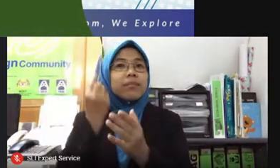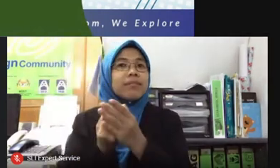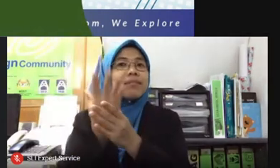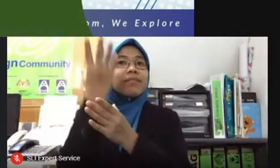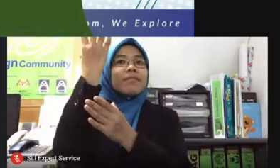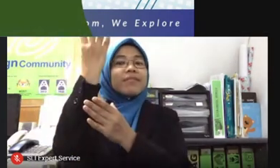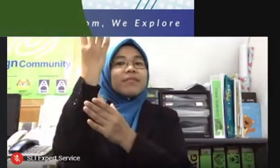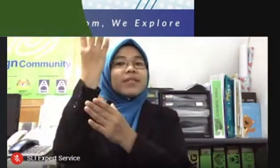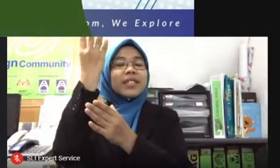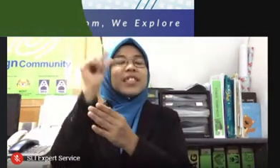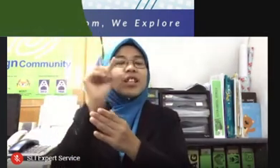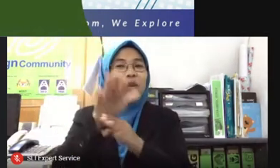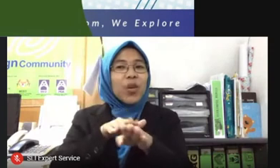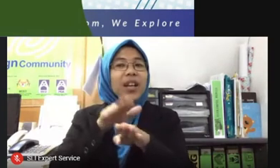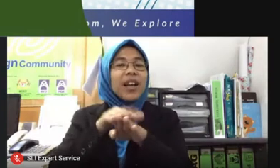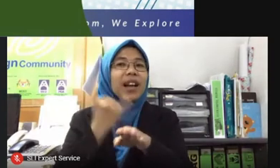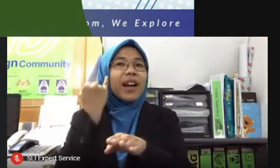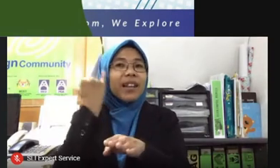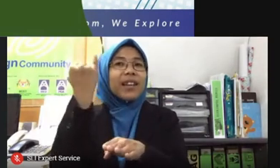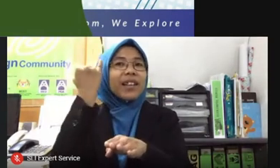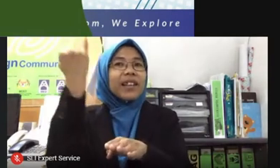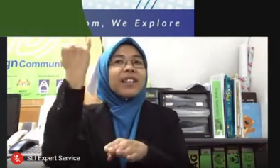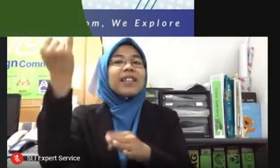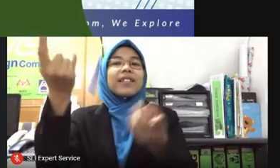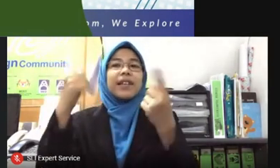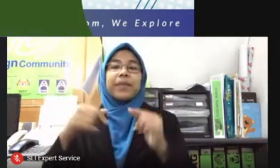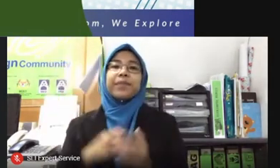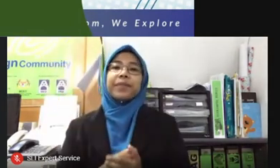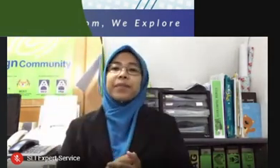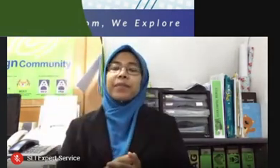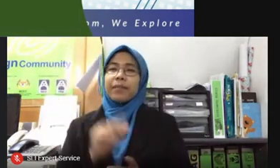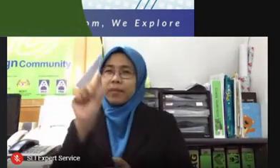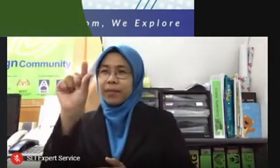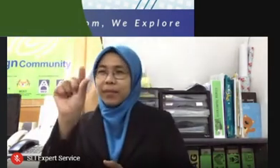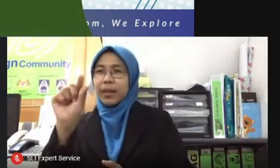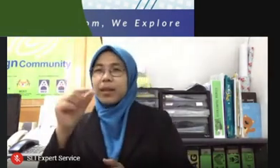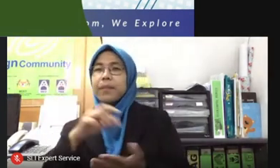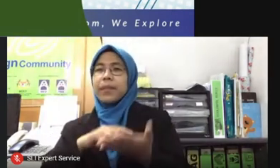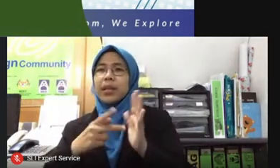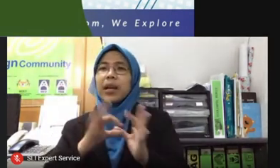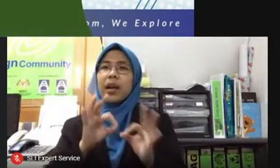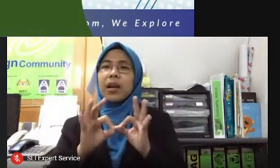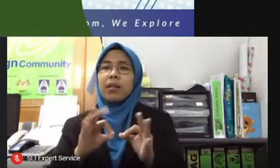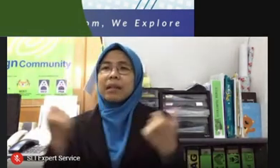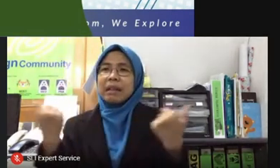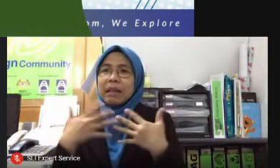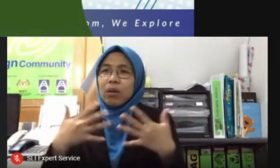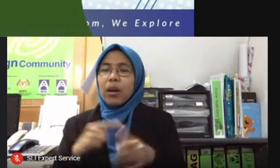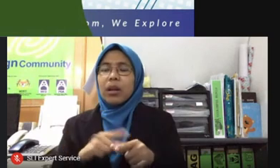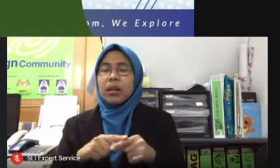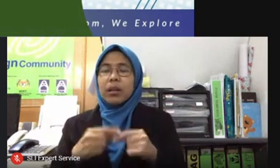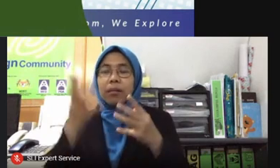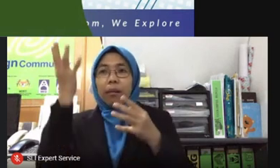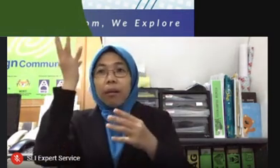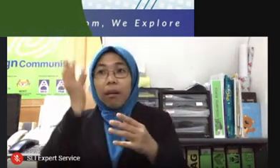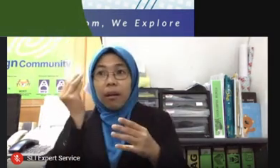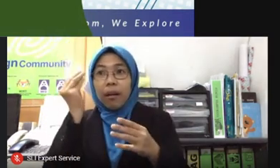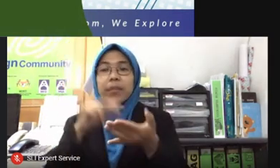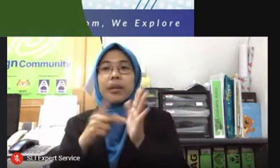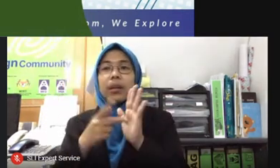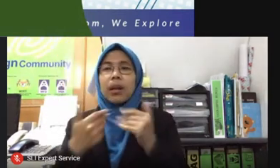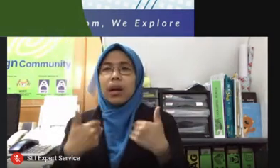bit by bit, insyaAllah. Okay, jadi disebabkan ketakutan blank ni membuatkan speaker